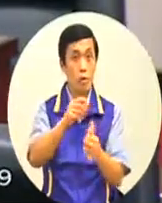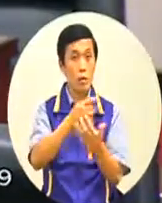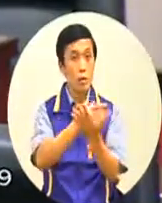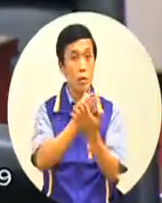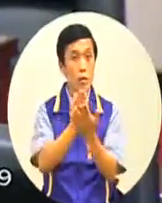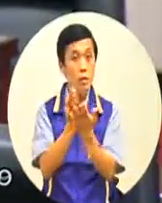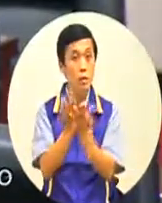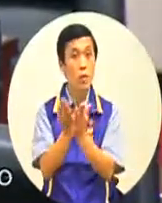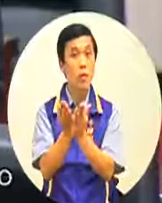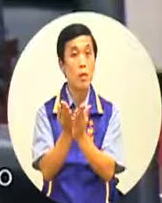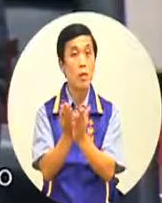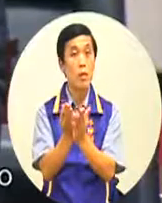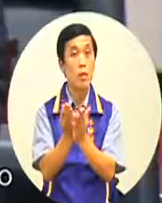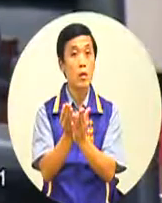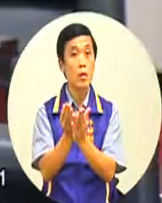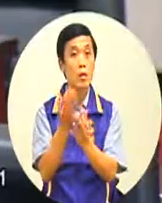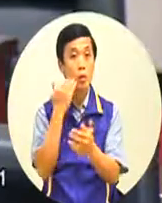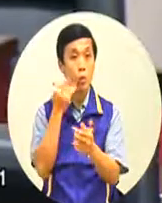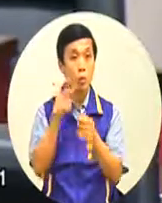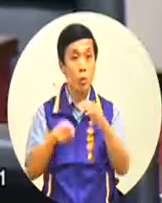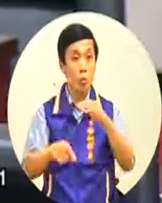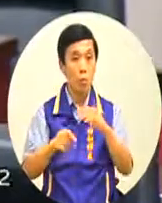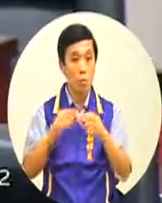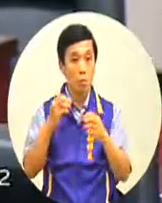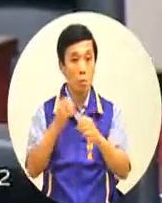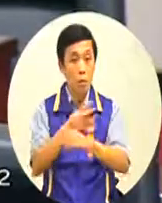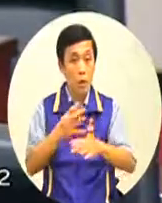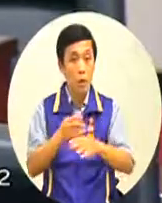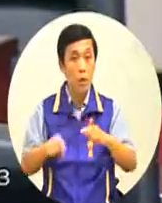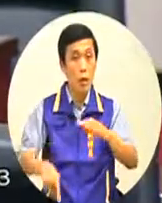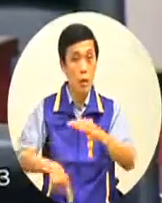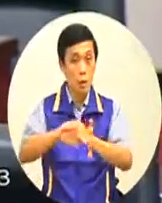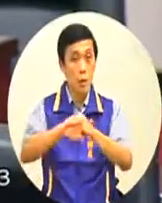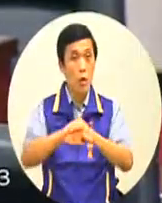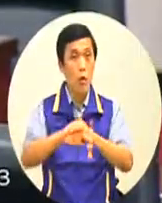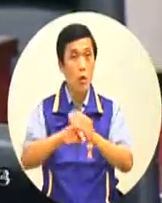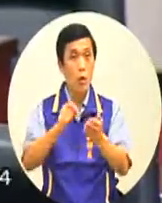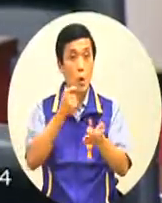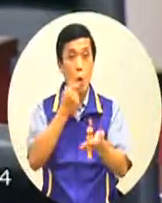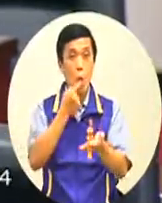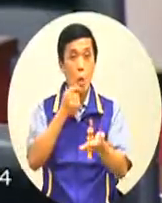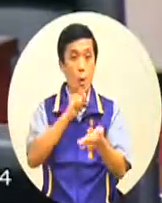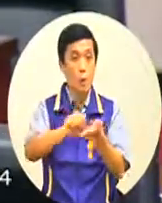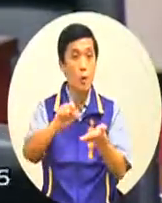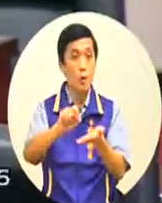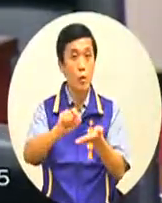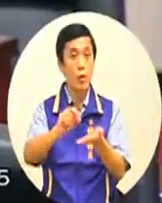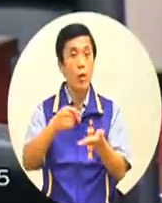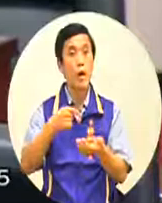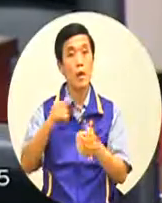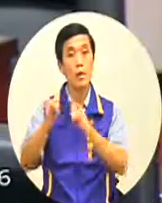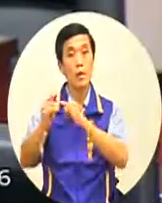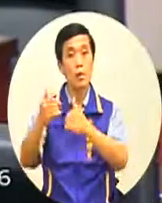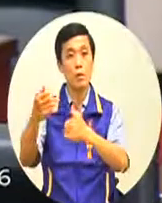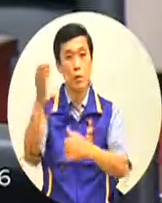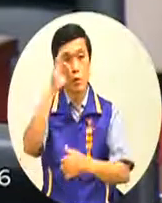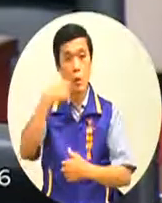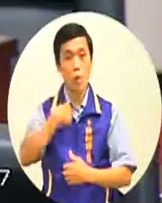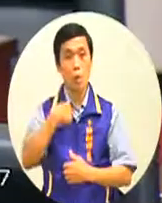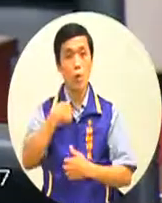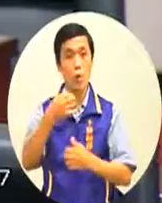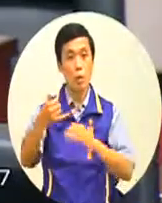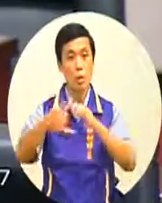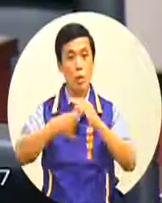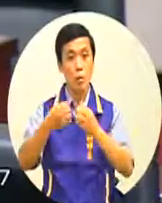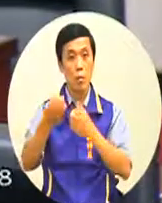哇，红单就开来啊，开来接到定情的案件，佫无要紧，